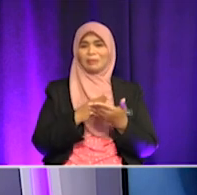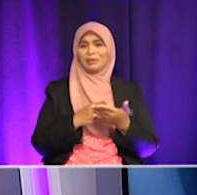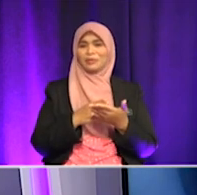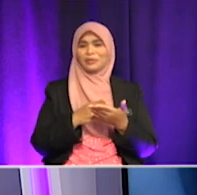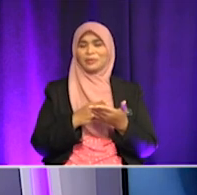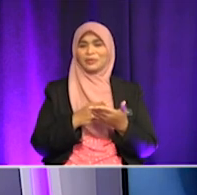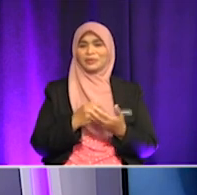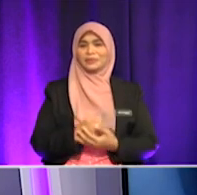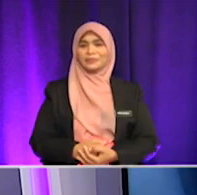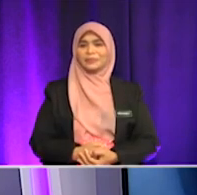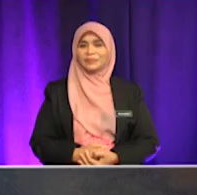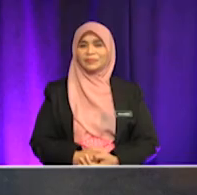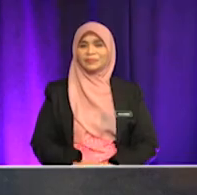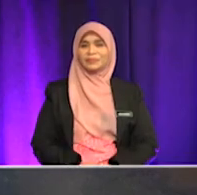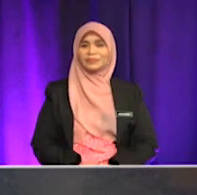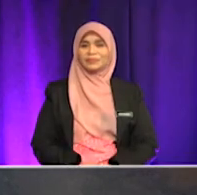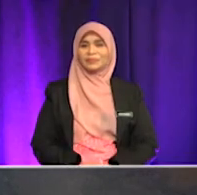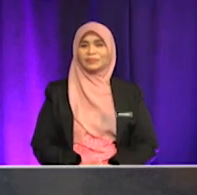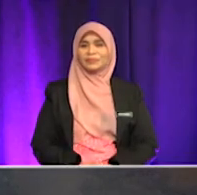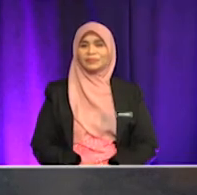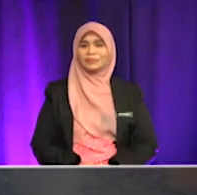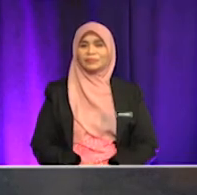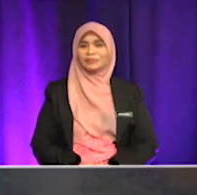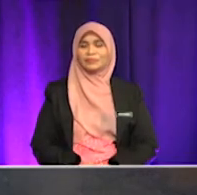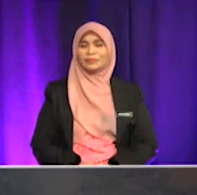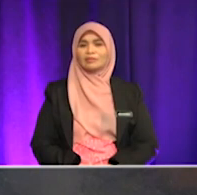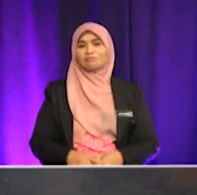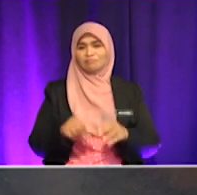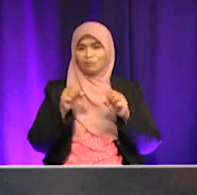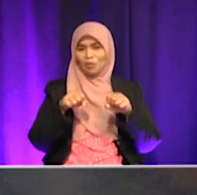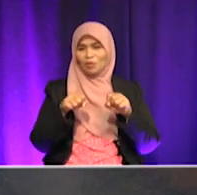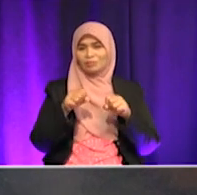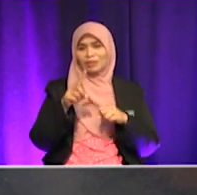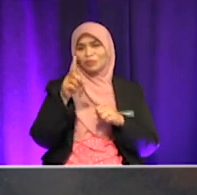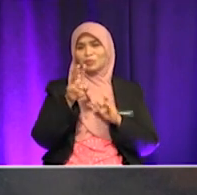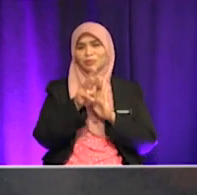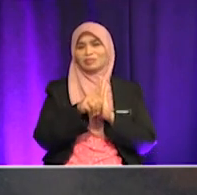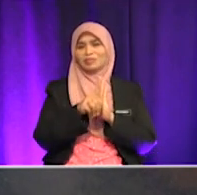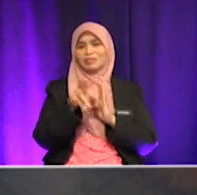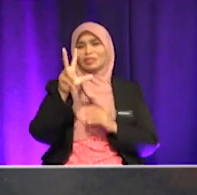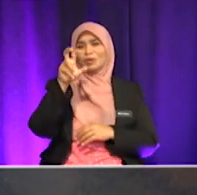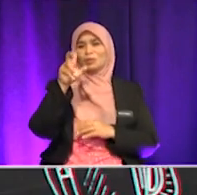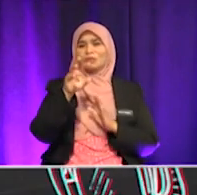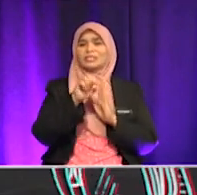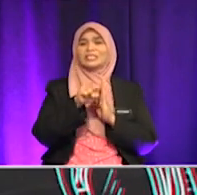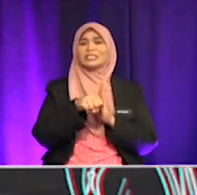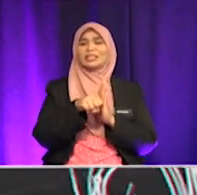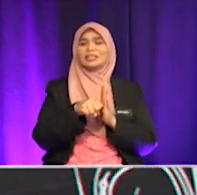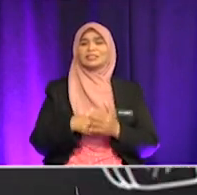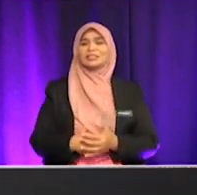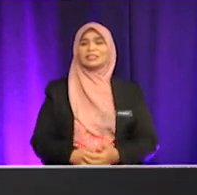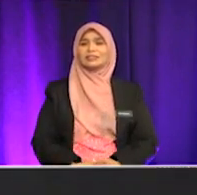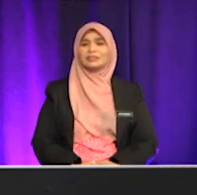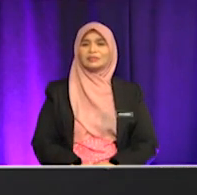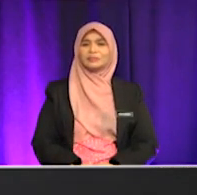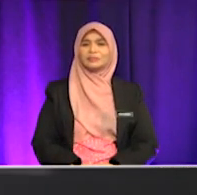Okey, boleh murid-murid. Boleh tak Nasrullah, okay. Nadwa, Yongwei dan juga Adlina? Okey. Anggut tanda setuju. Okey,